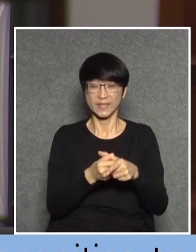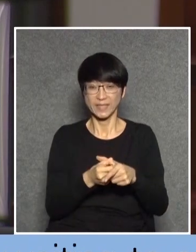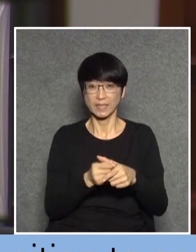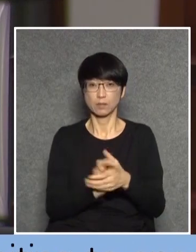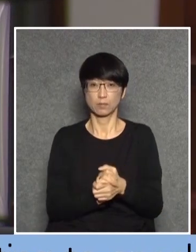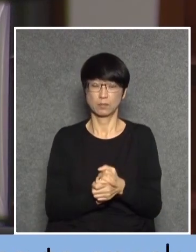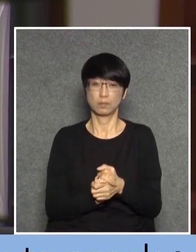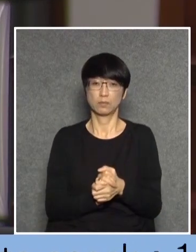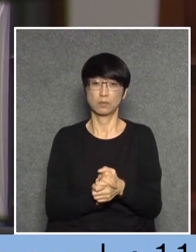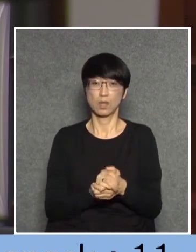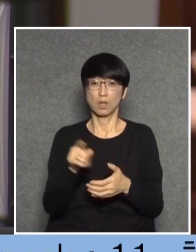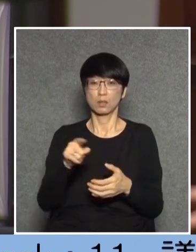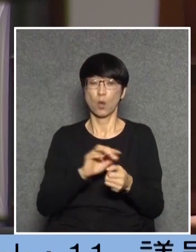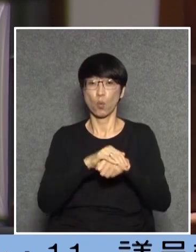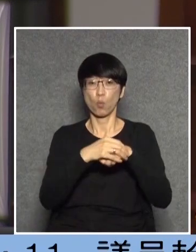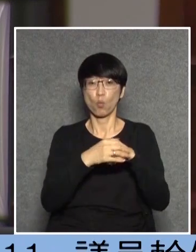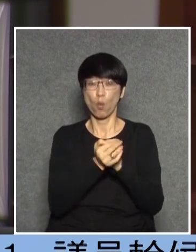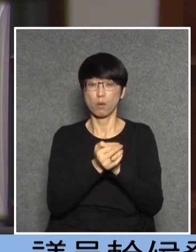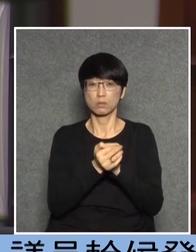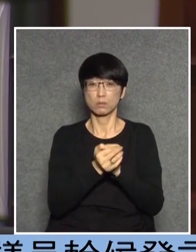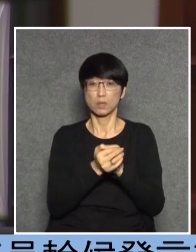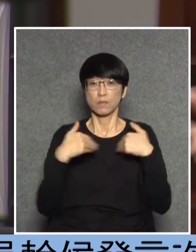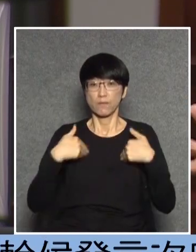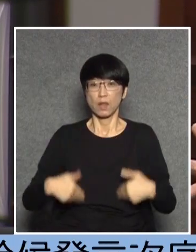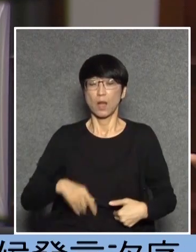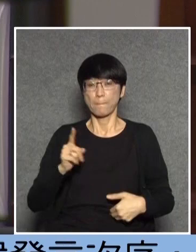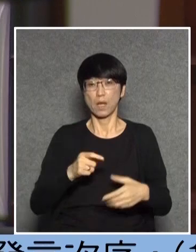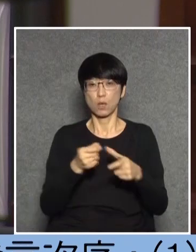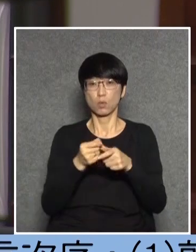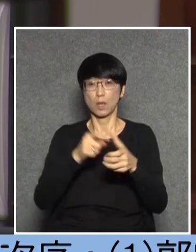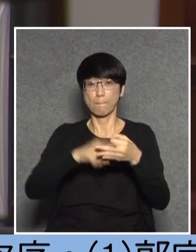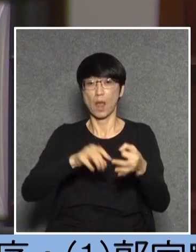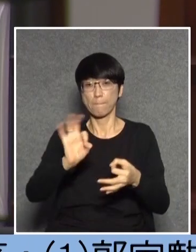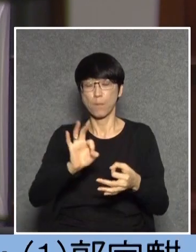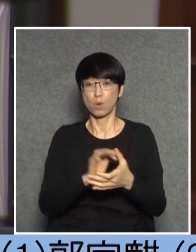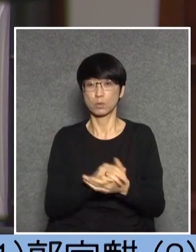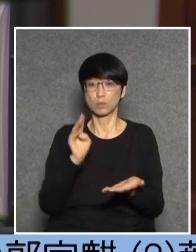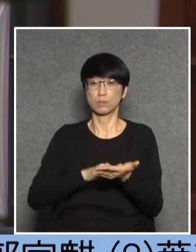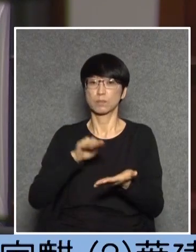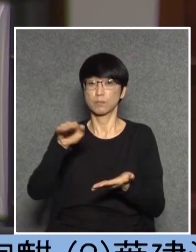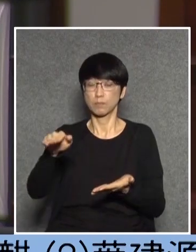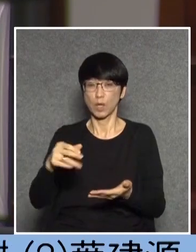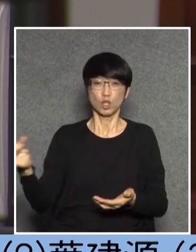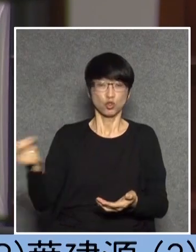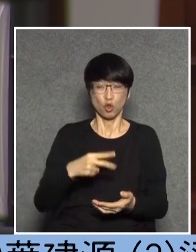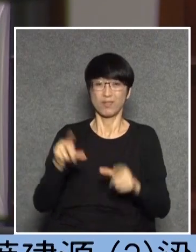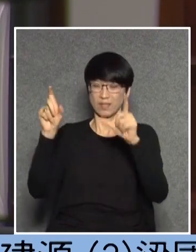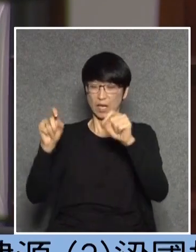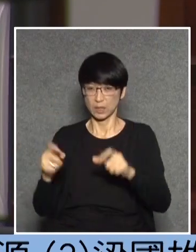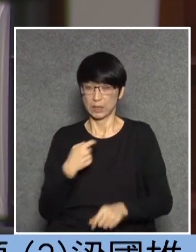個嗰間公司係講個國籍嘅啫，連公司名都冇嘅。跟住我哋又俾信佢帳委會，又要佢交代，係